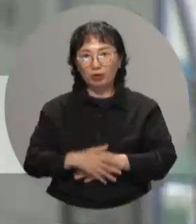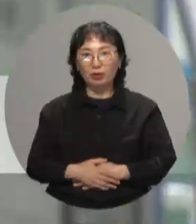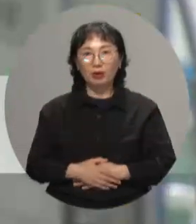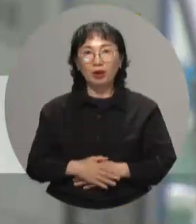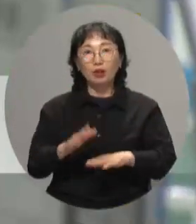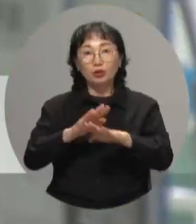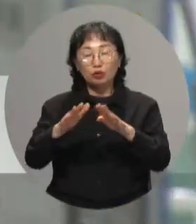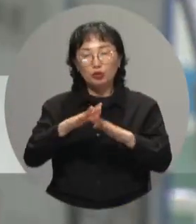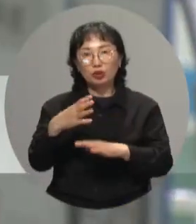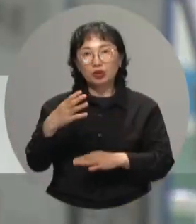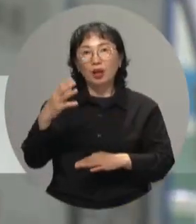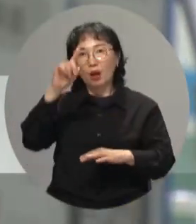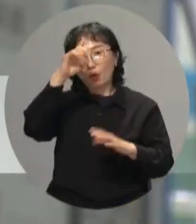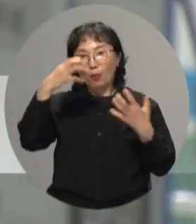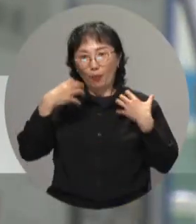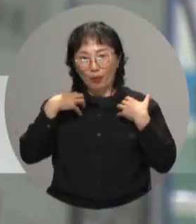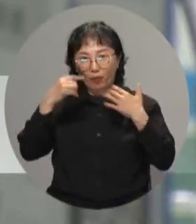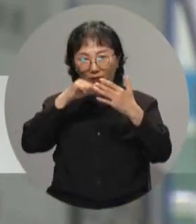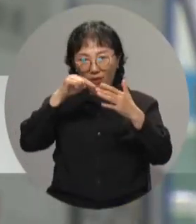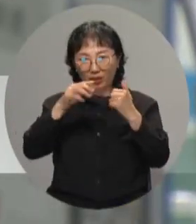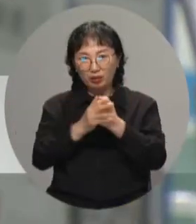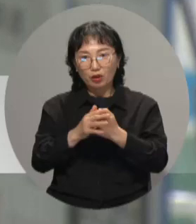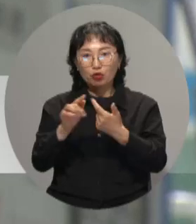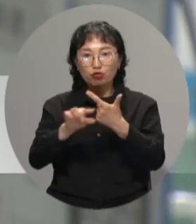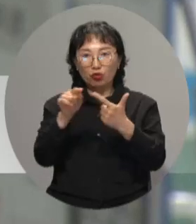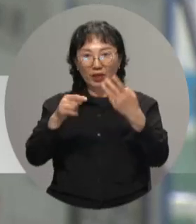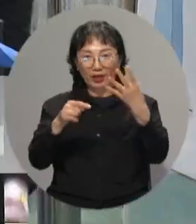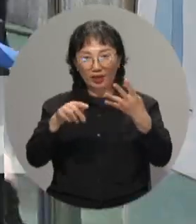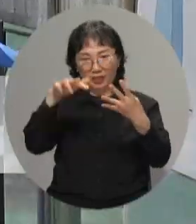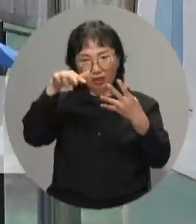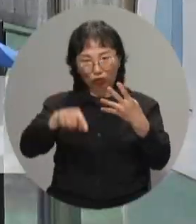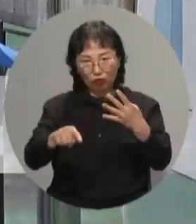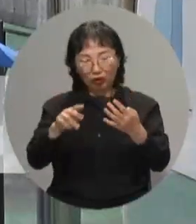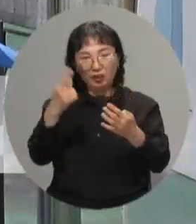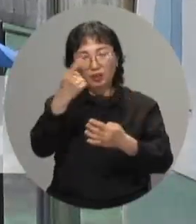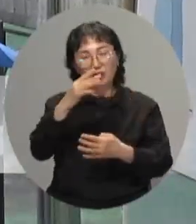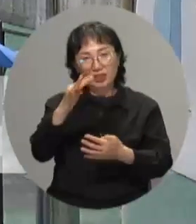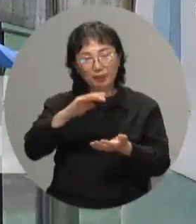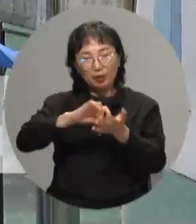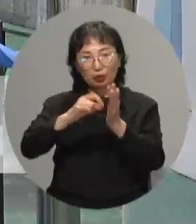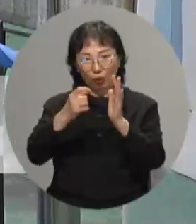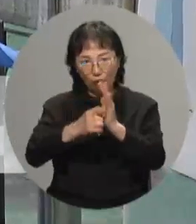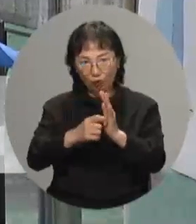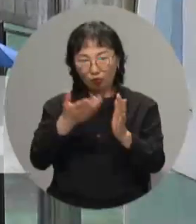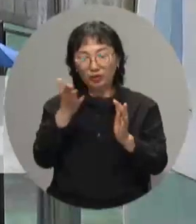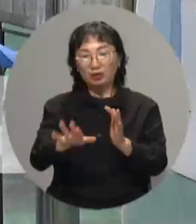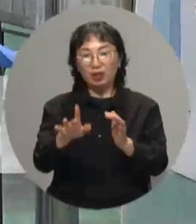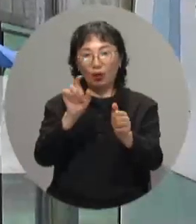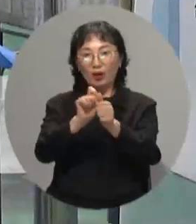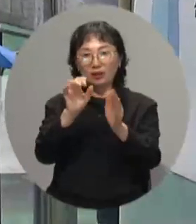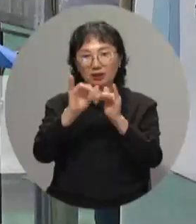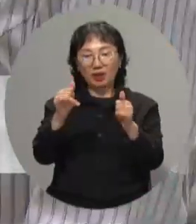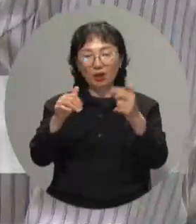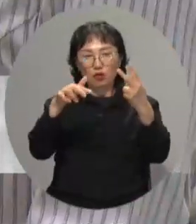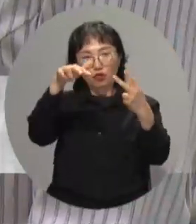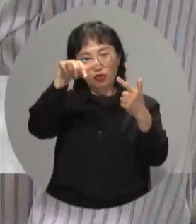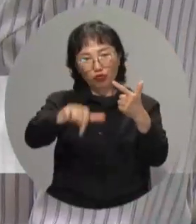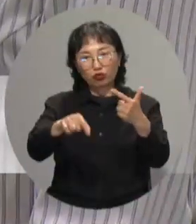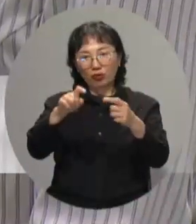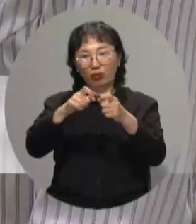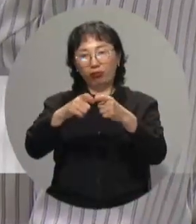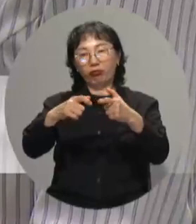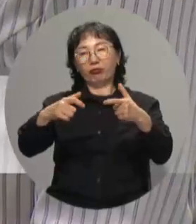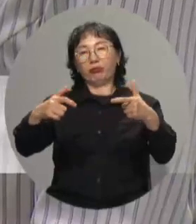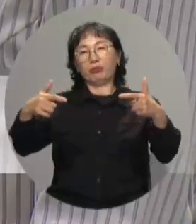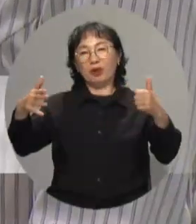전주시 보건소에 따르면 지난 6월 넷째주 1400여명 수준이던 코로나19 확진자 수가 6주 동안 꾸준히